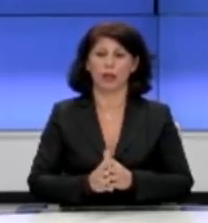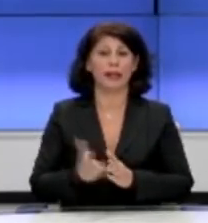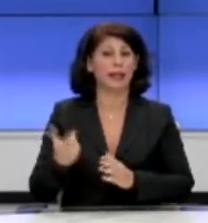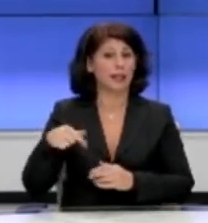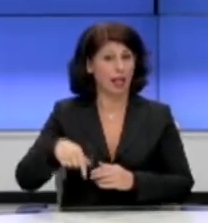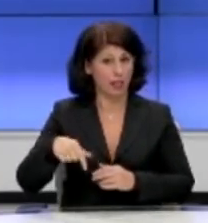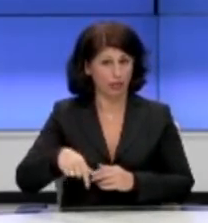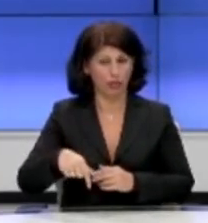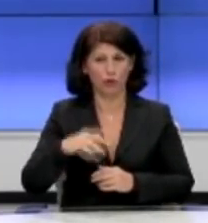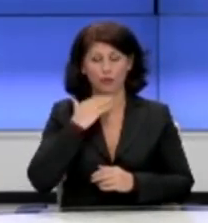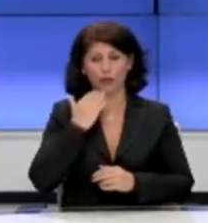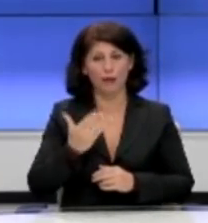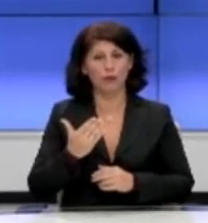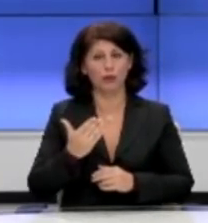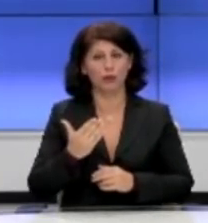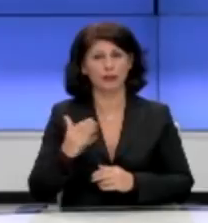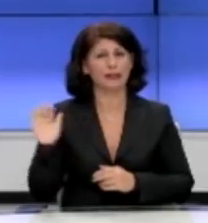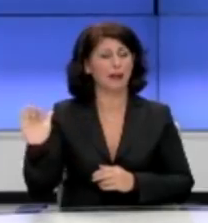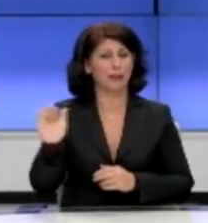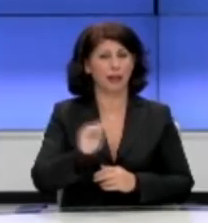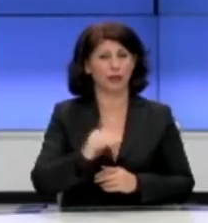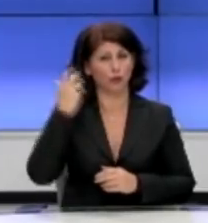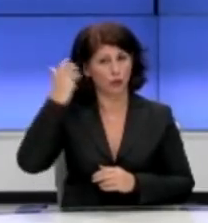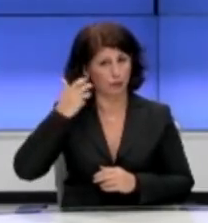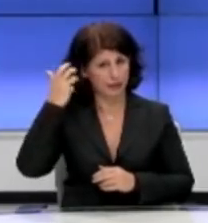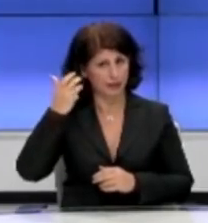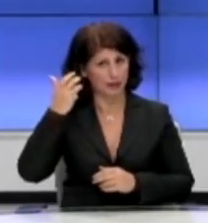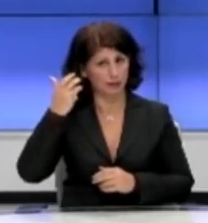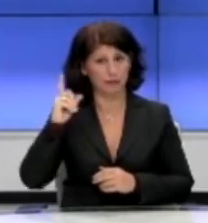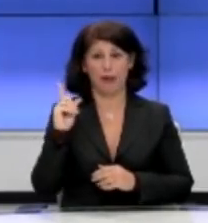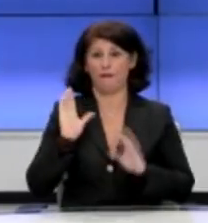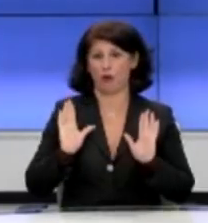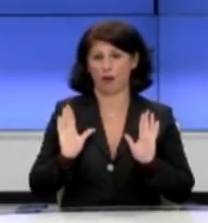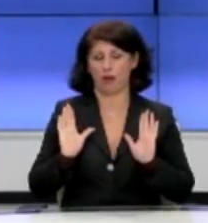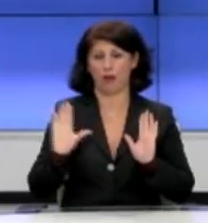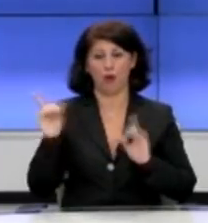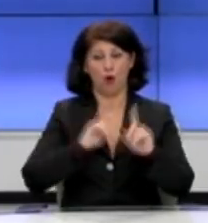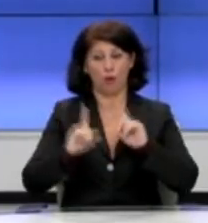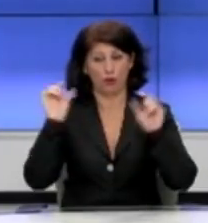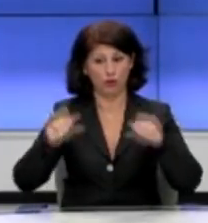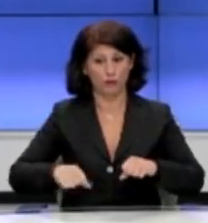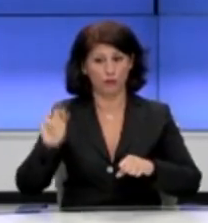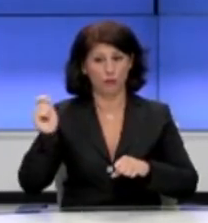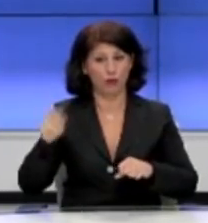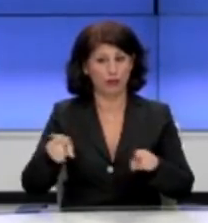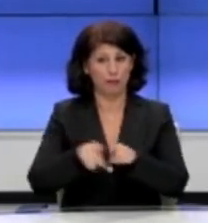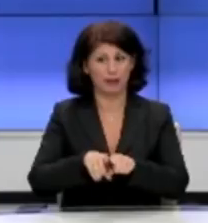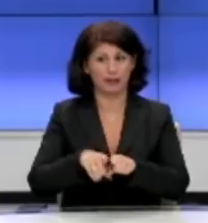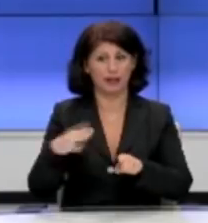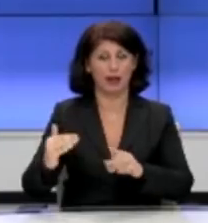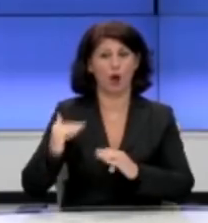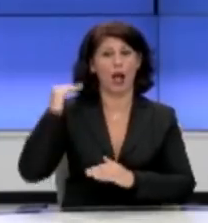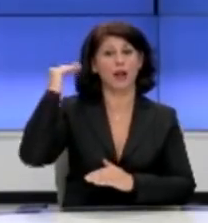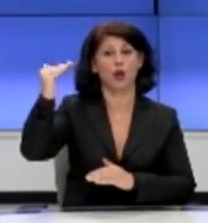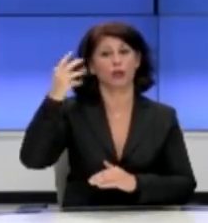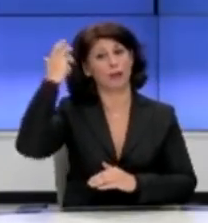εδώ δεν μπορείτε να επικαλείστε τους επιστήμονες à la carte. Όσοι συμφωνούν πολιτικά μαζί σας έχουν